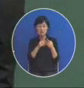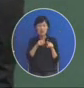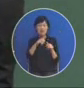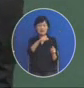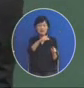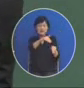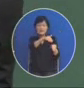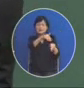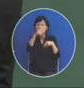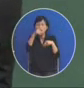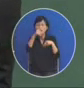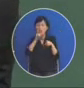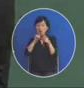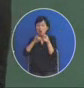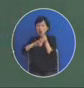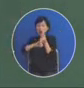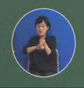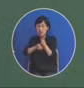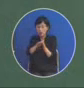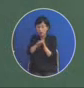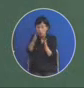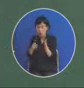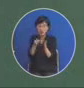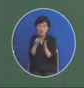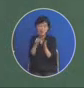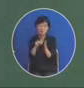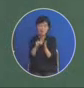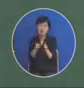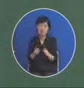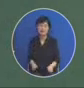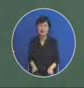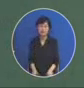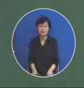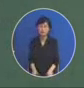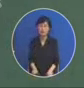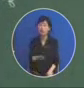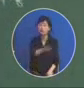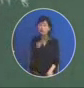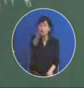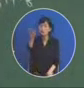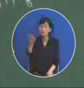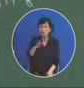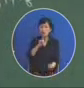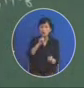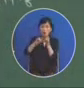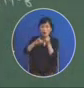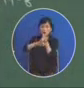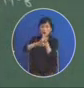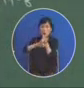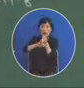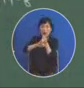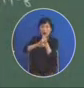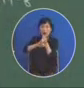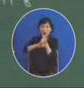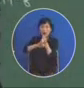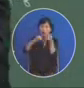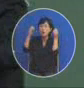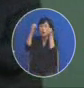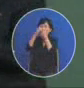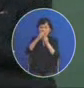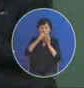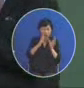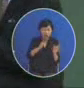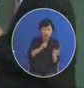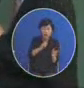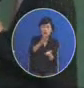Samuel 오늘 saw. 오늘 우리 중직자들 또 많은 렘넌트들. 언약을 잘 잡으셔야 됩니다. 속으면 안 됩니다. Church officers, remnants, you must really